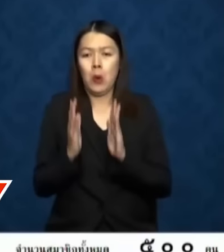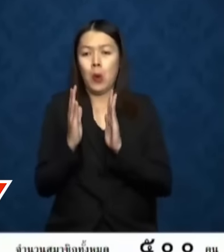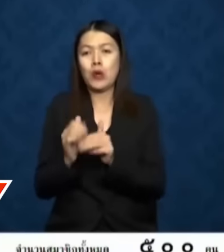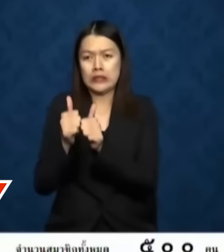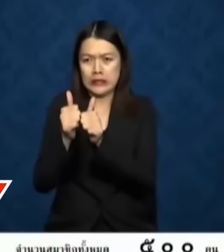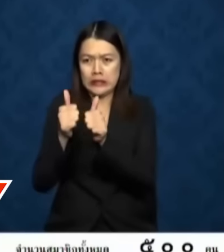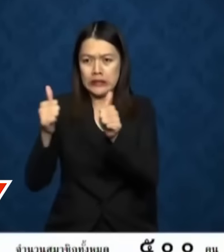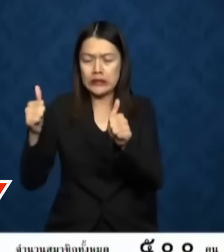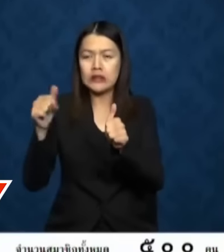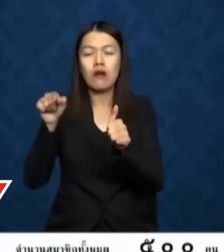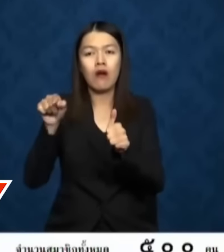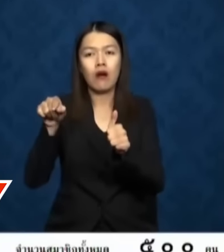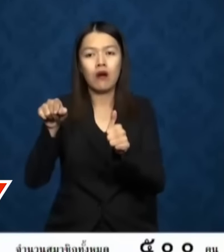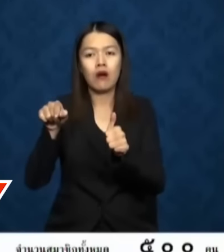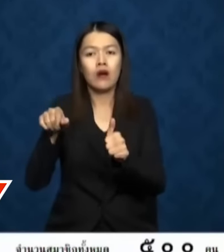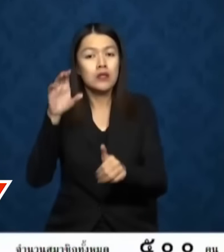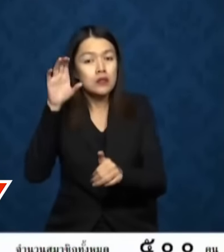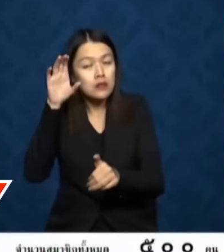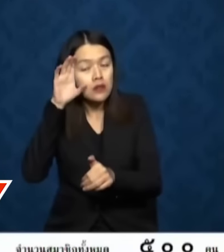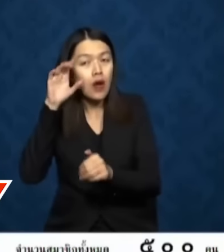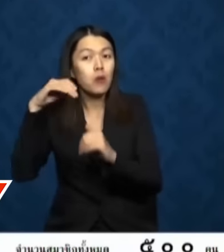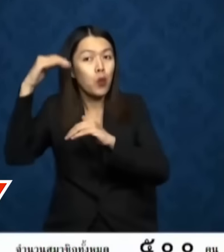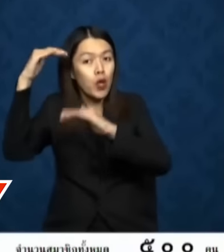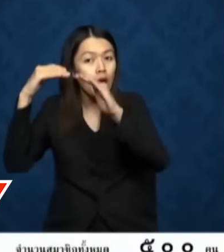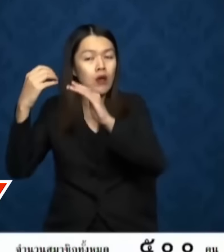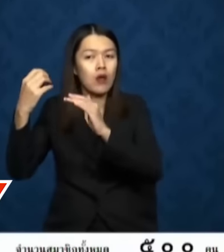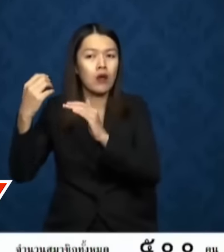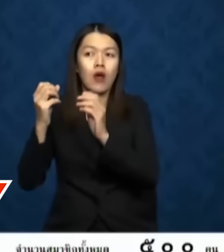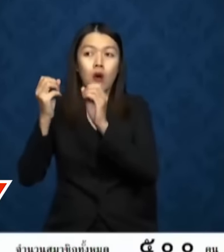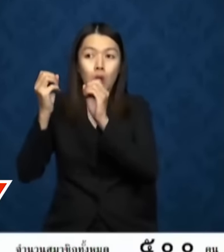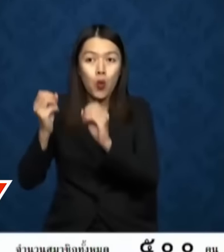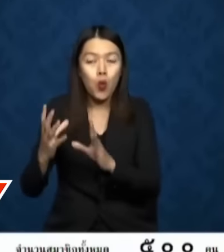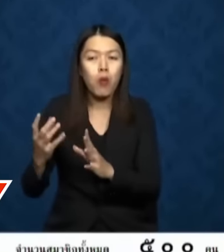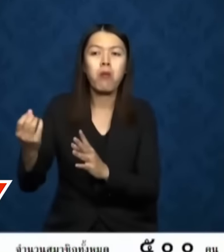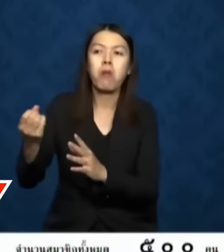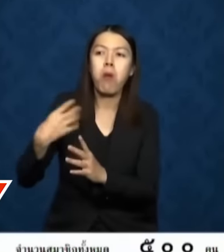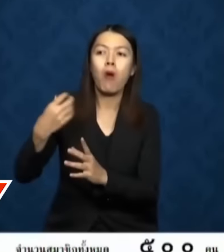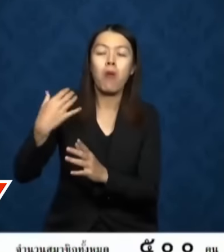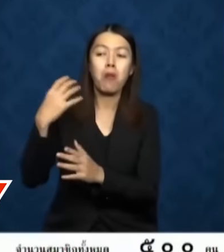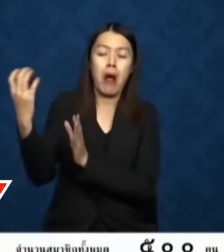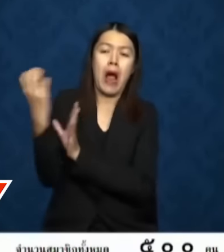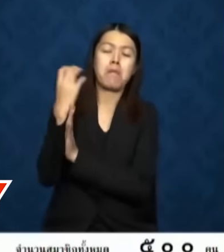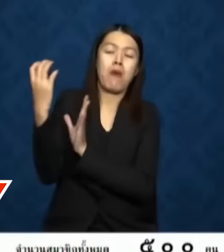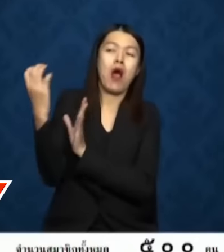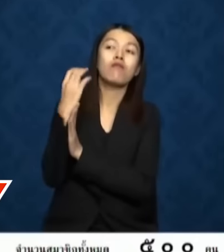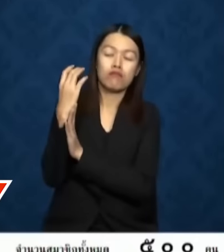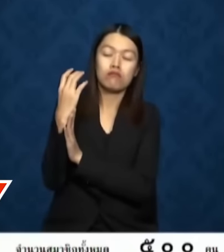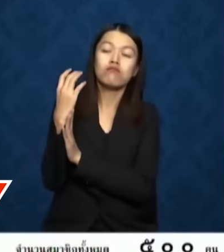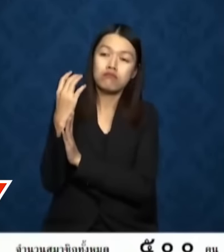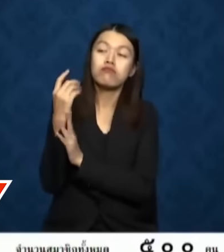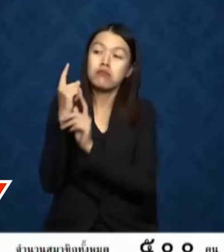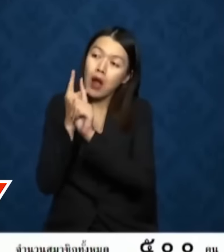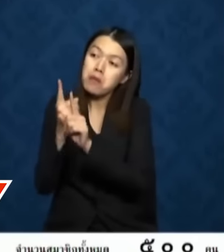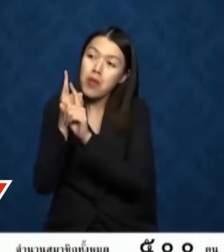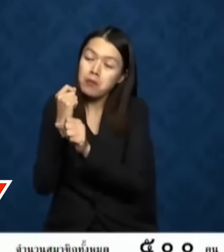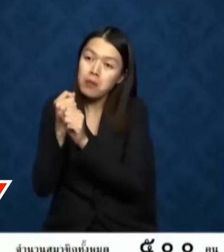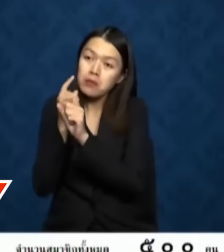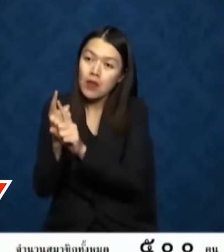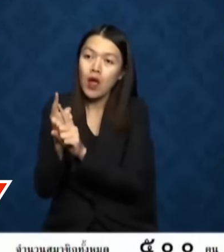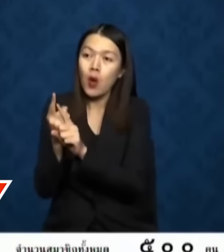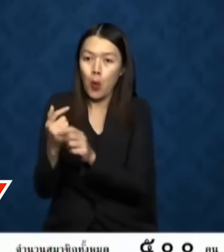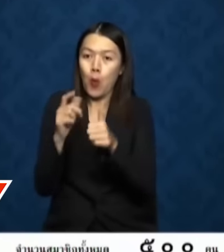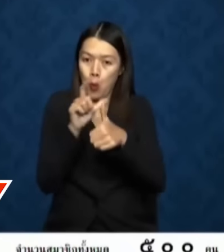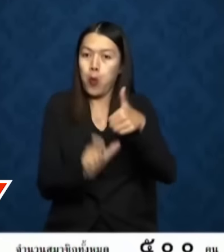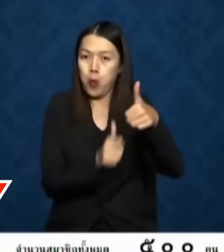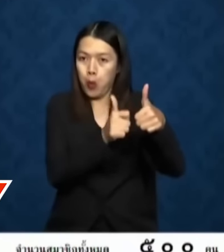คือประชากรที่ต้องเชื่อฟังขู่บอกหรือบังคับ อะไรก็ตามจำเป็นจะต้องทำตามถึงจะเป็นประชาก